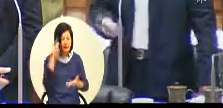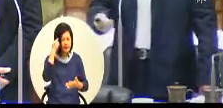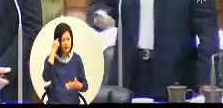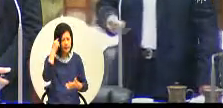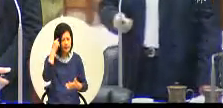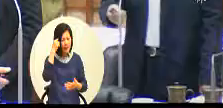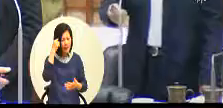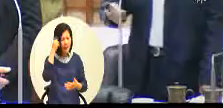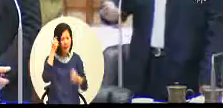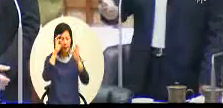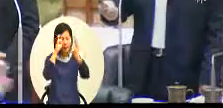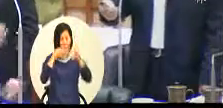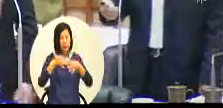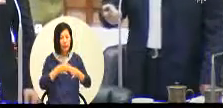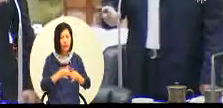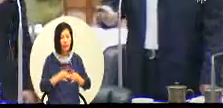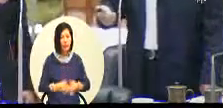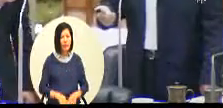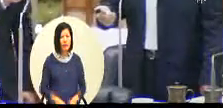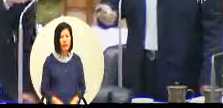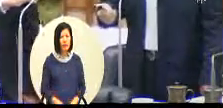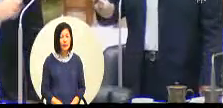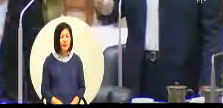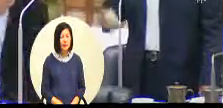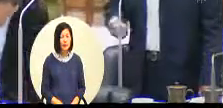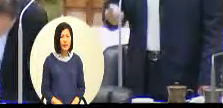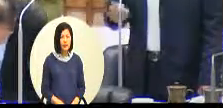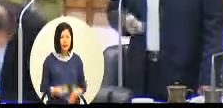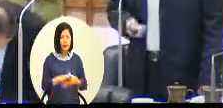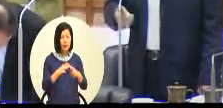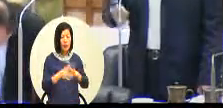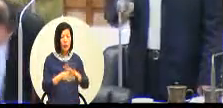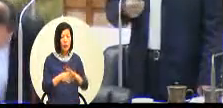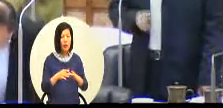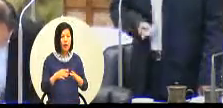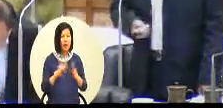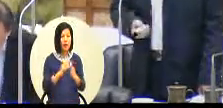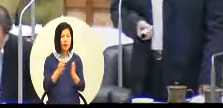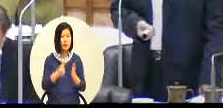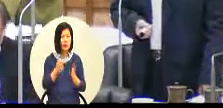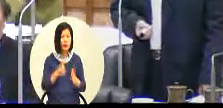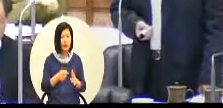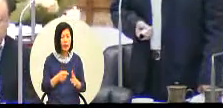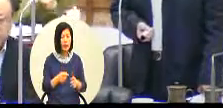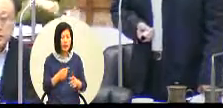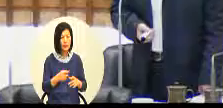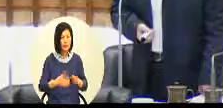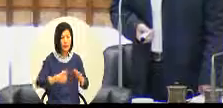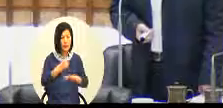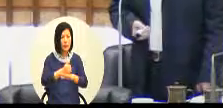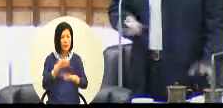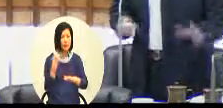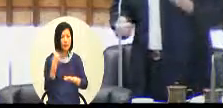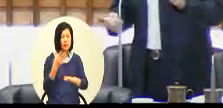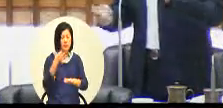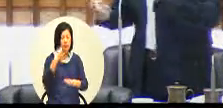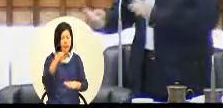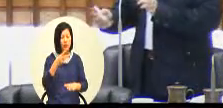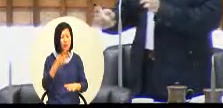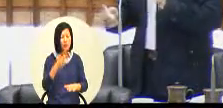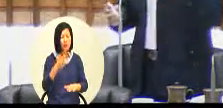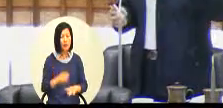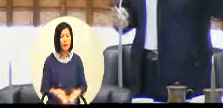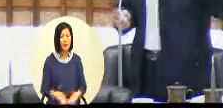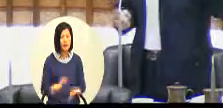个我们文化局局长尹局长，局长在这上面你是新来的局长，差不多还没有2个月，我希望